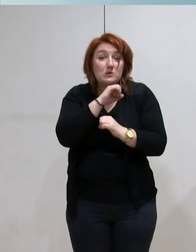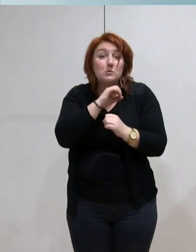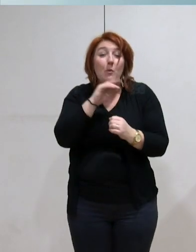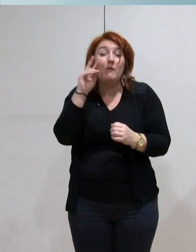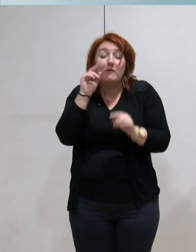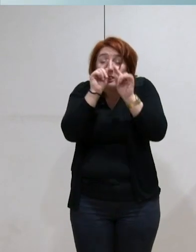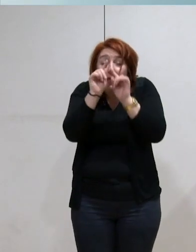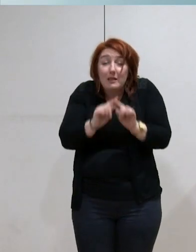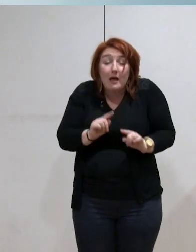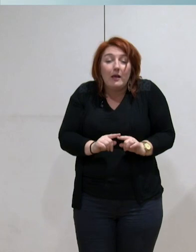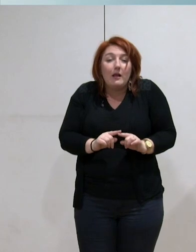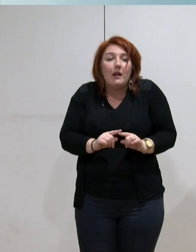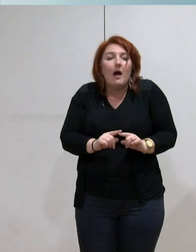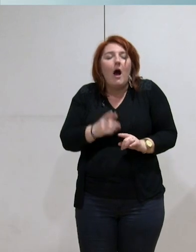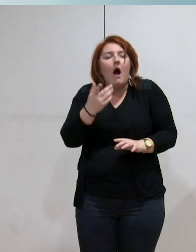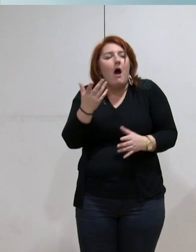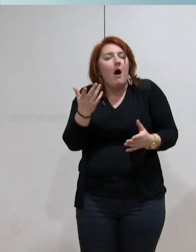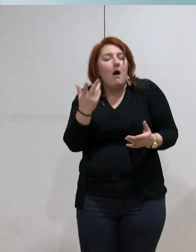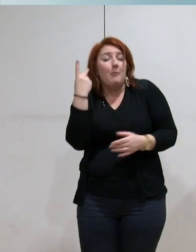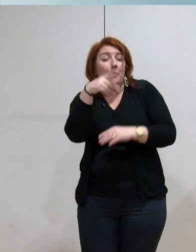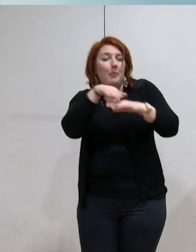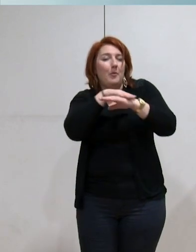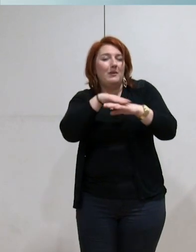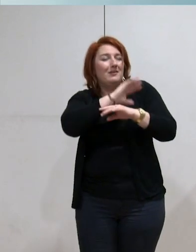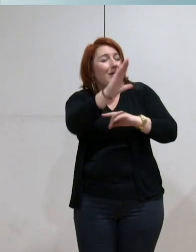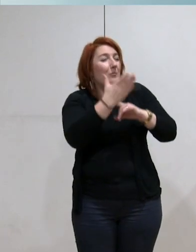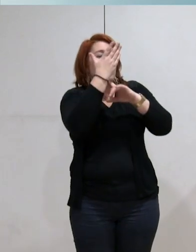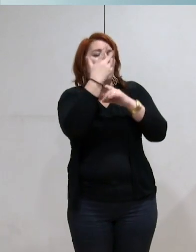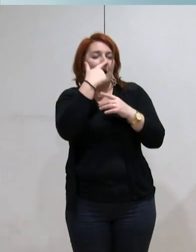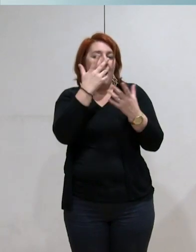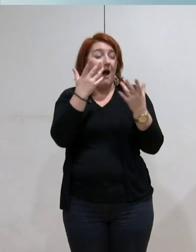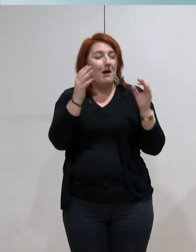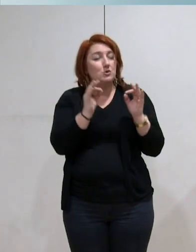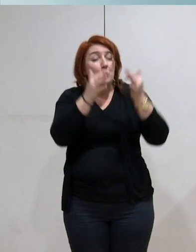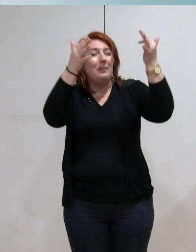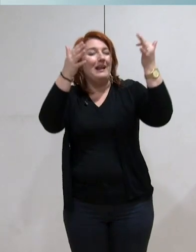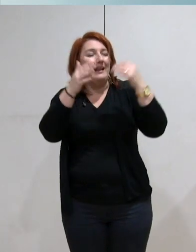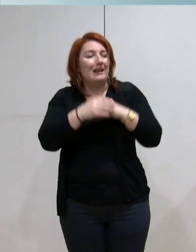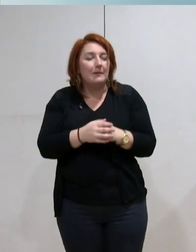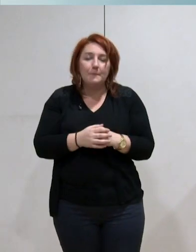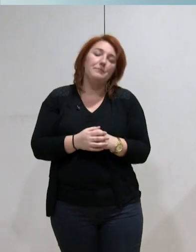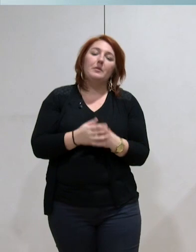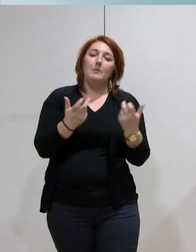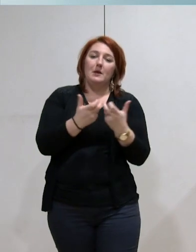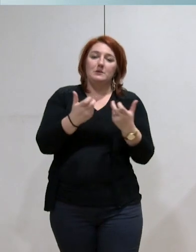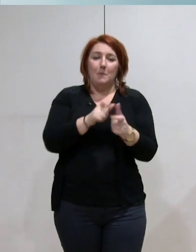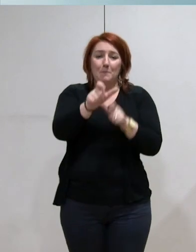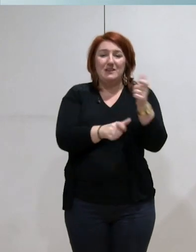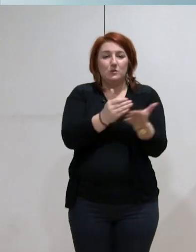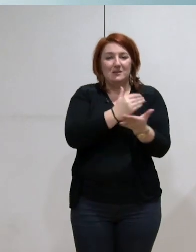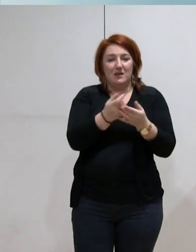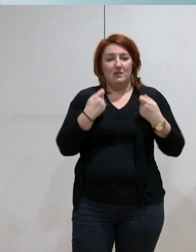de la politique que vous mettez en ombre par exemple les dépenses de personnel sont chiffrées à 136 millions